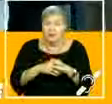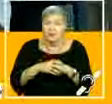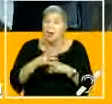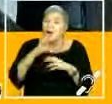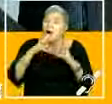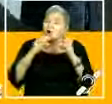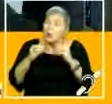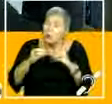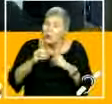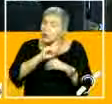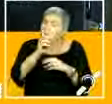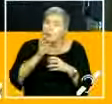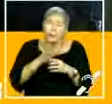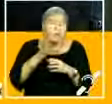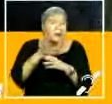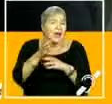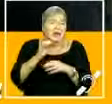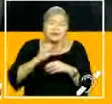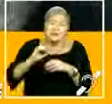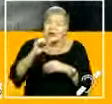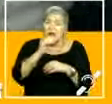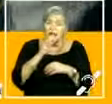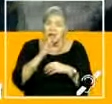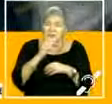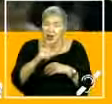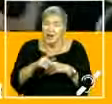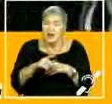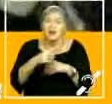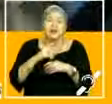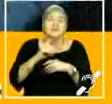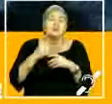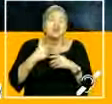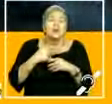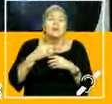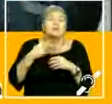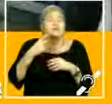cetățenilor români să nu călătorească în Israel și să-și reprogrameze vizitele pe care le aveau în plan.